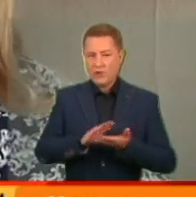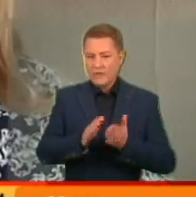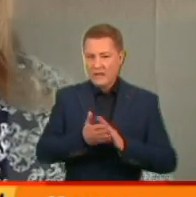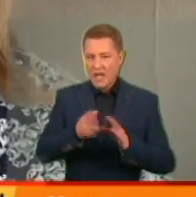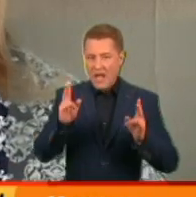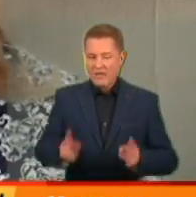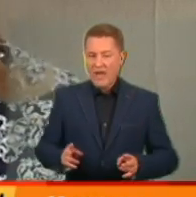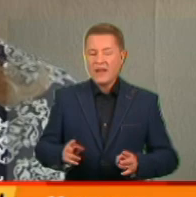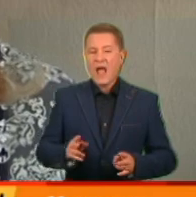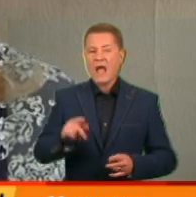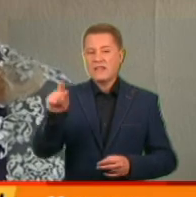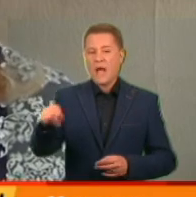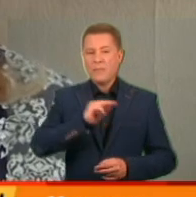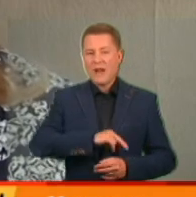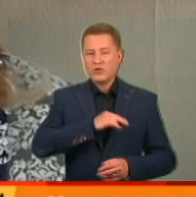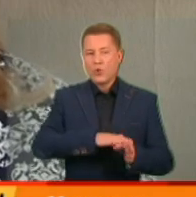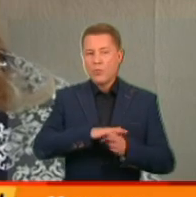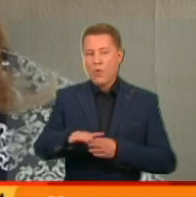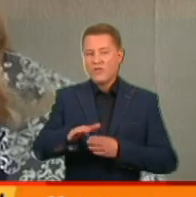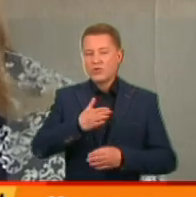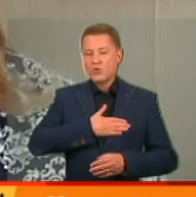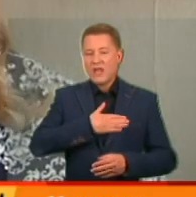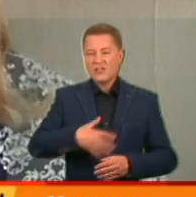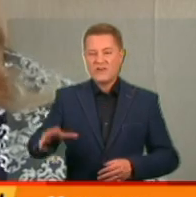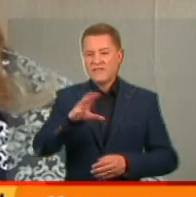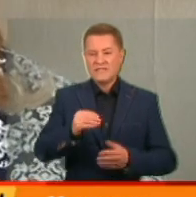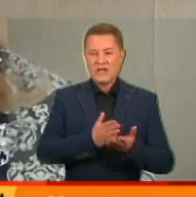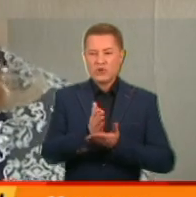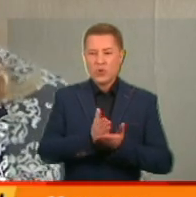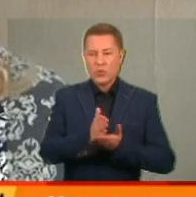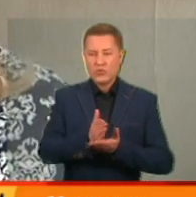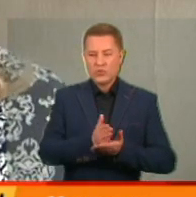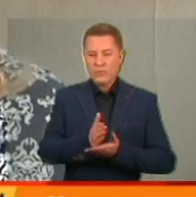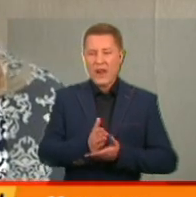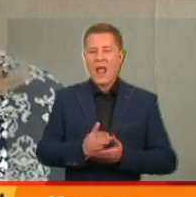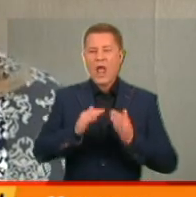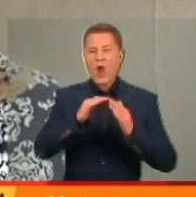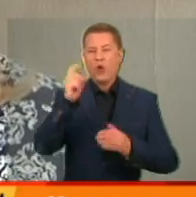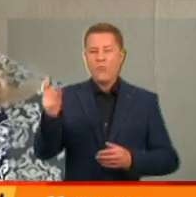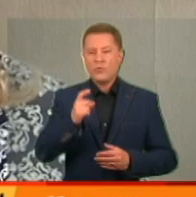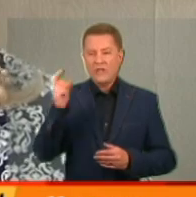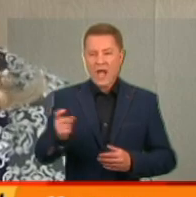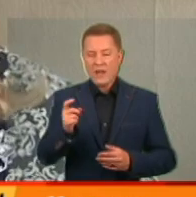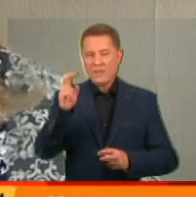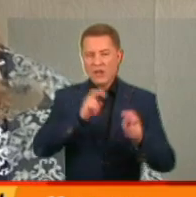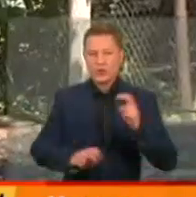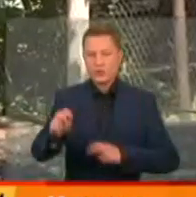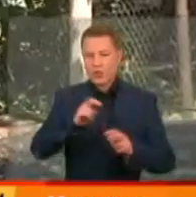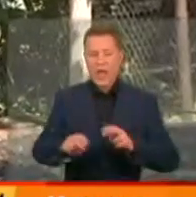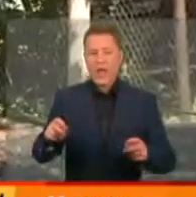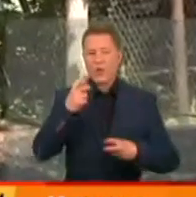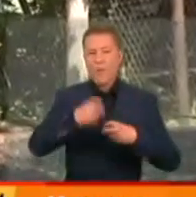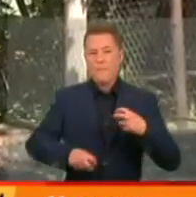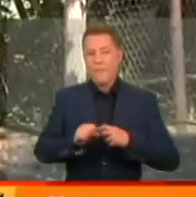зараз там працюють повністю наші всі служби, всі служби комунальні, всі газовщики шукають прив.